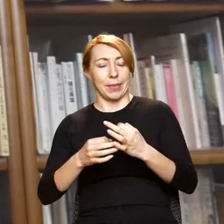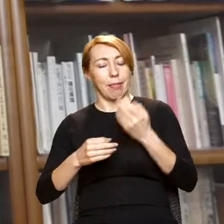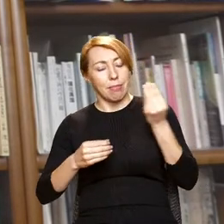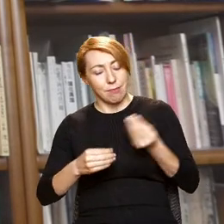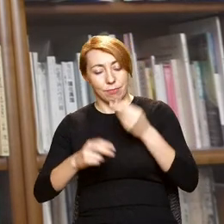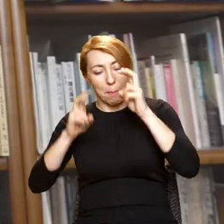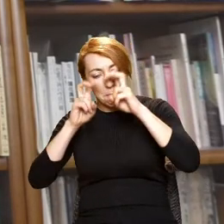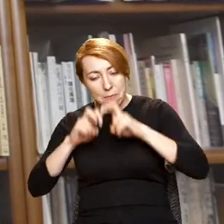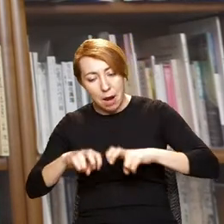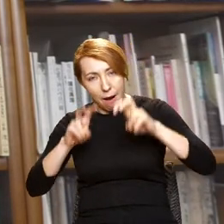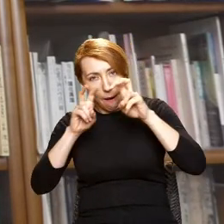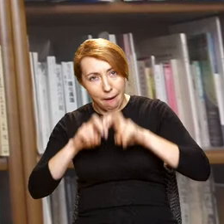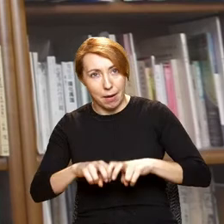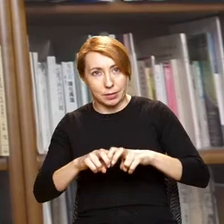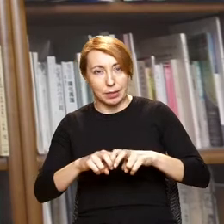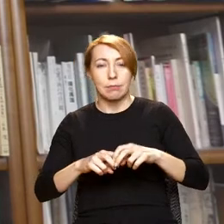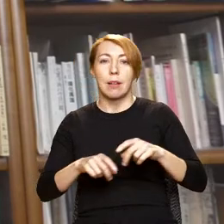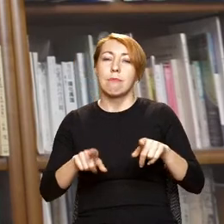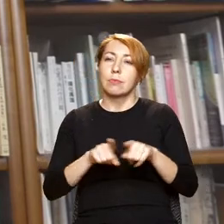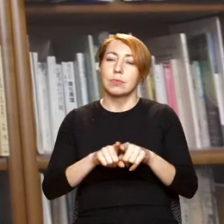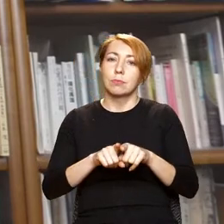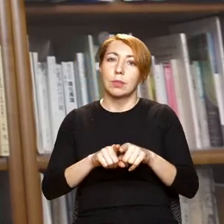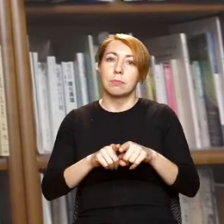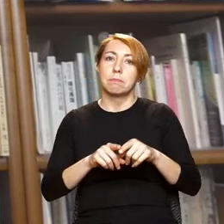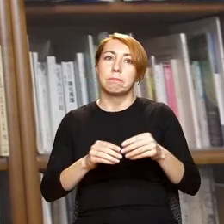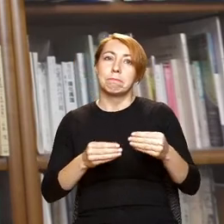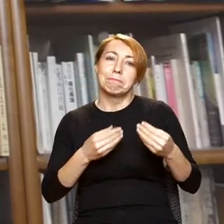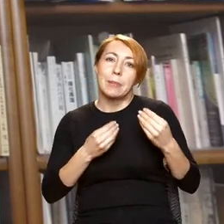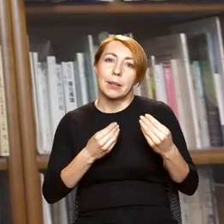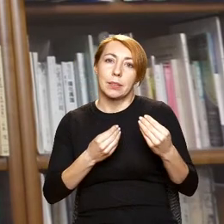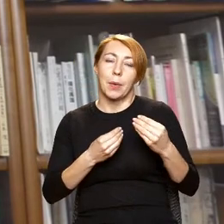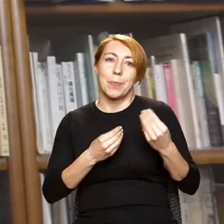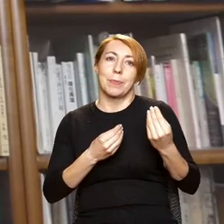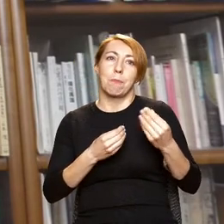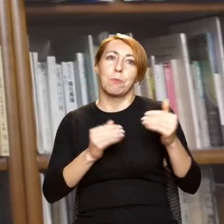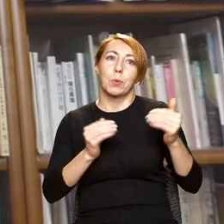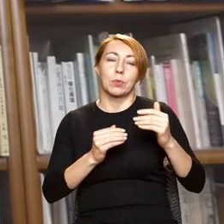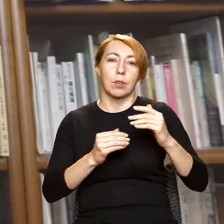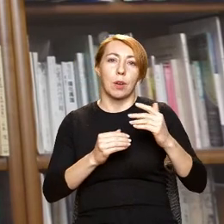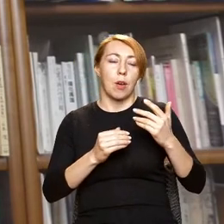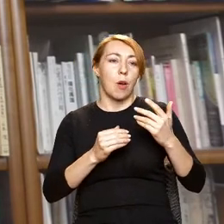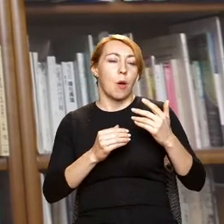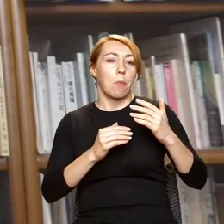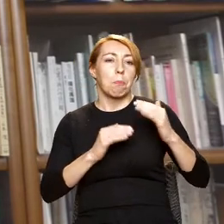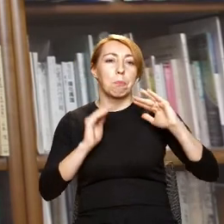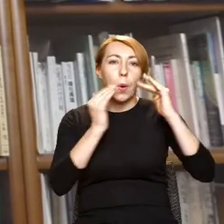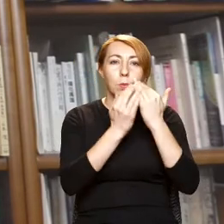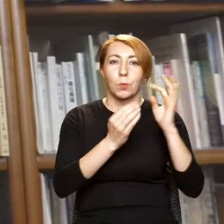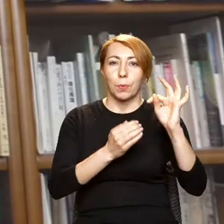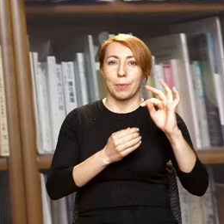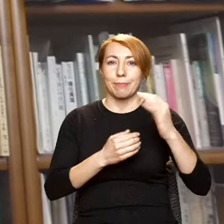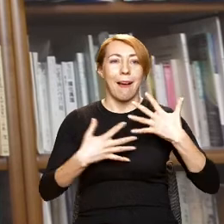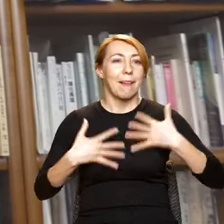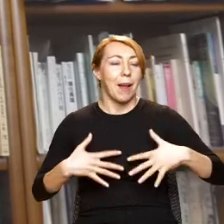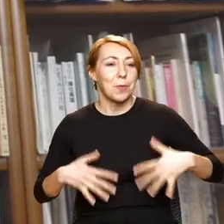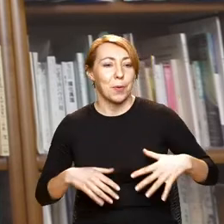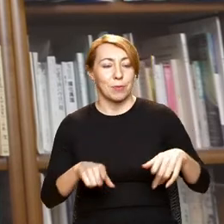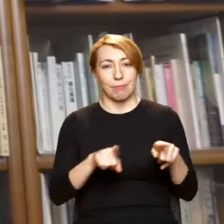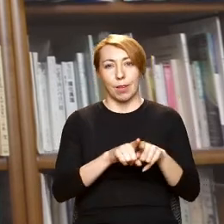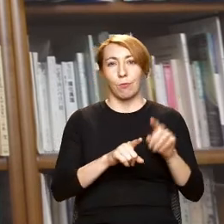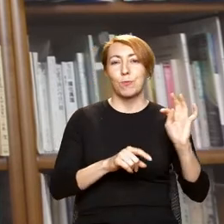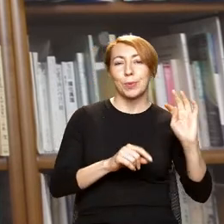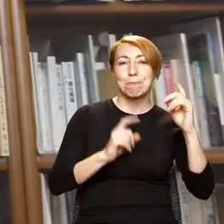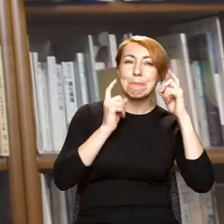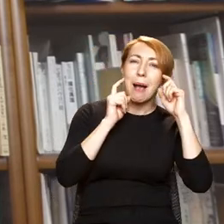postać. Szczególnie atrakcyjne jest poznawanie jego radości i zmartwień na podstawie